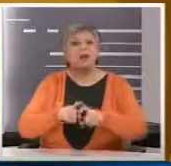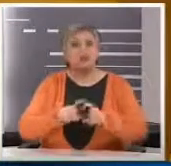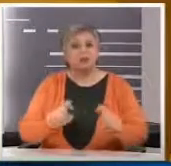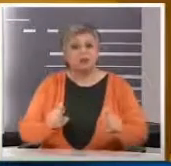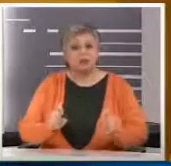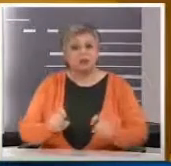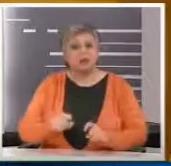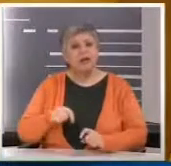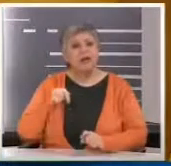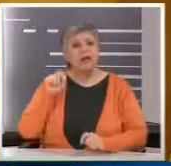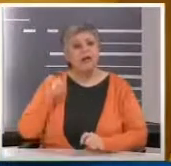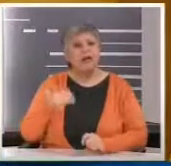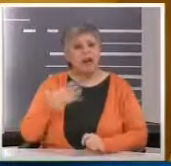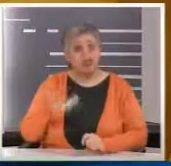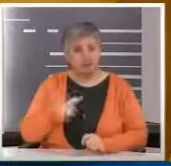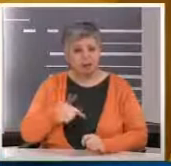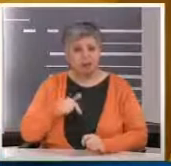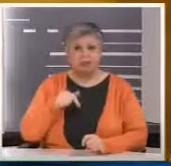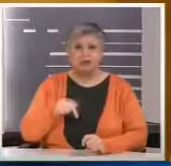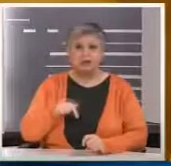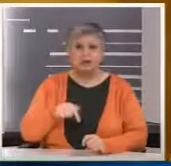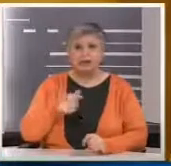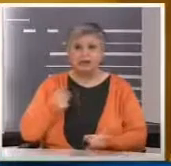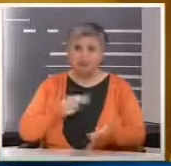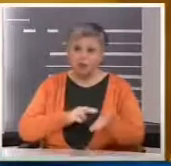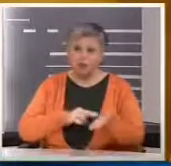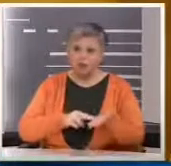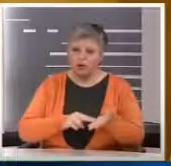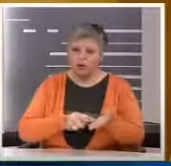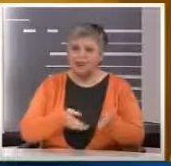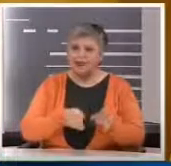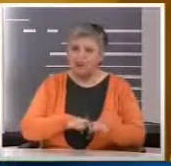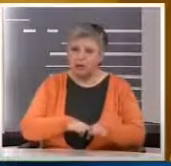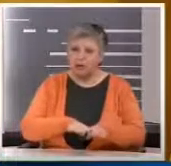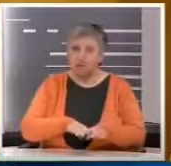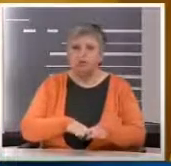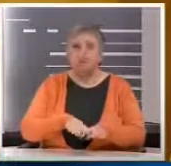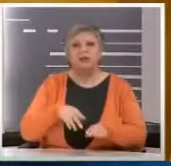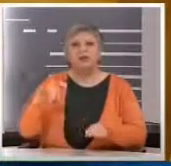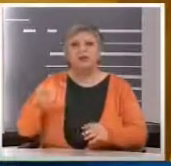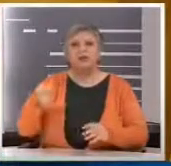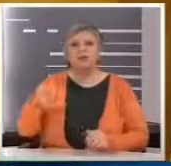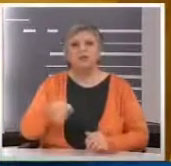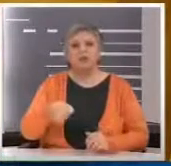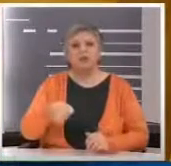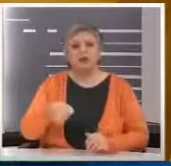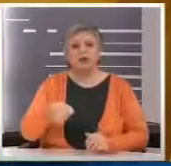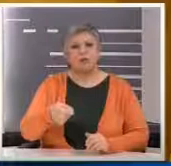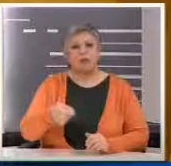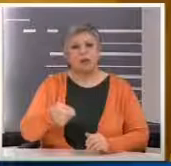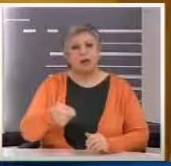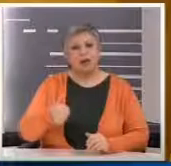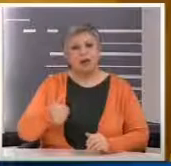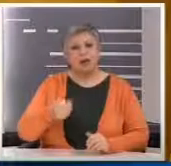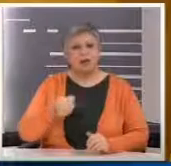διαφορά λιανικής και ασφαλιστικής τιμής. Πάρα πολλοί άνθρωποι που με ακούνε και που το ζουν